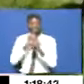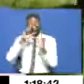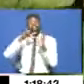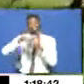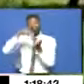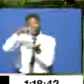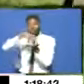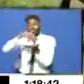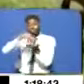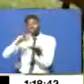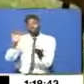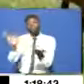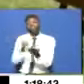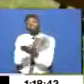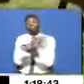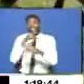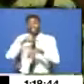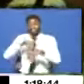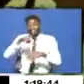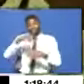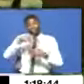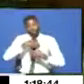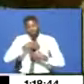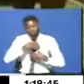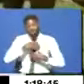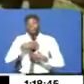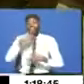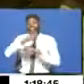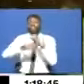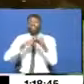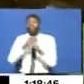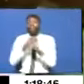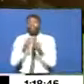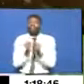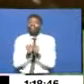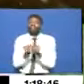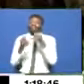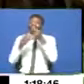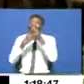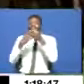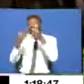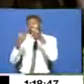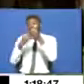his retirement in 1987.